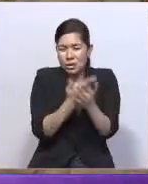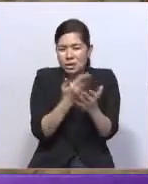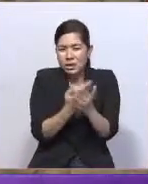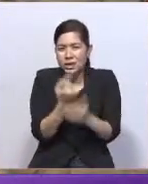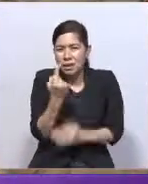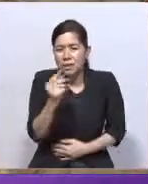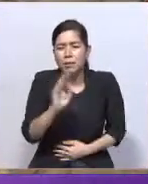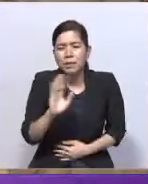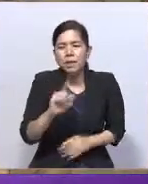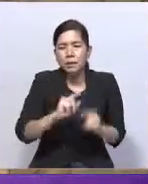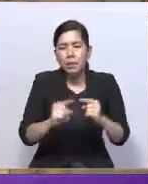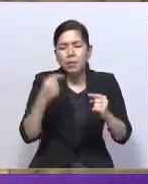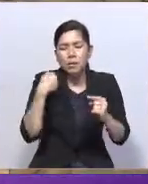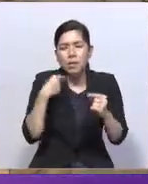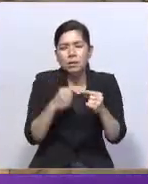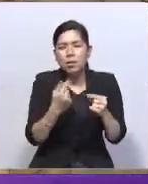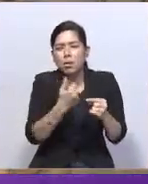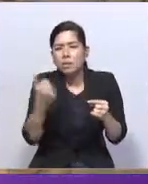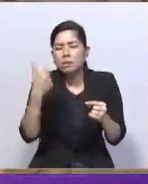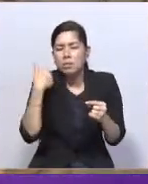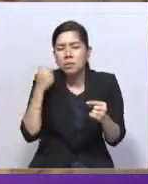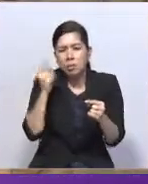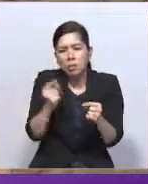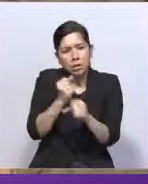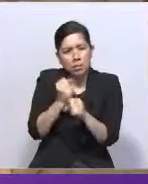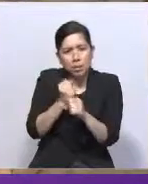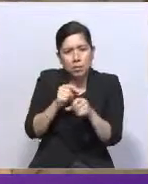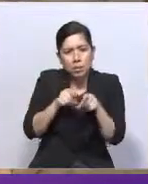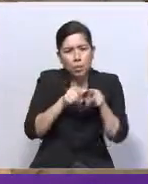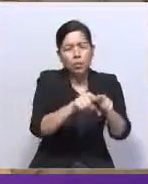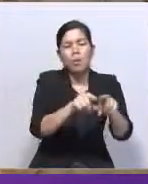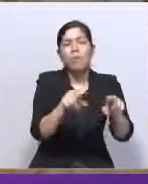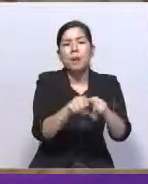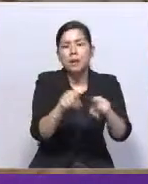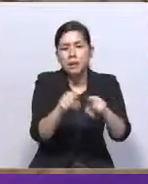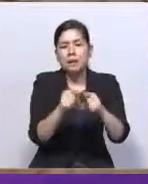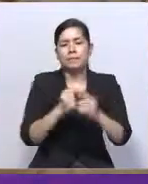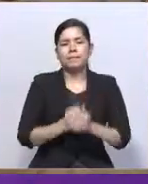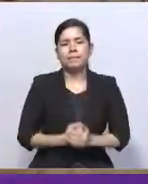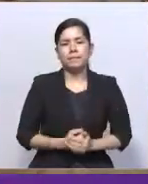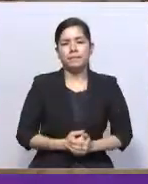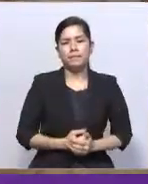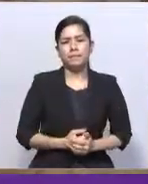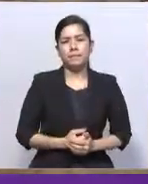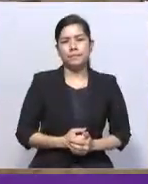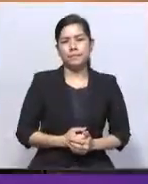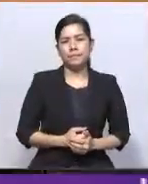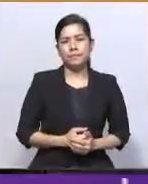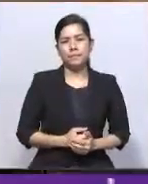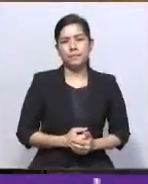มันยังมีมิติอื่นที่จะต้องทำและควบคู่ไปซึ่งรัฐบาลทำในทุกมิติอยู่แล้วครับ